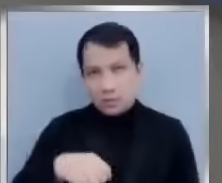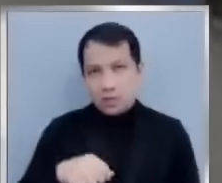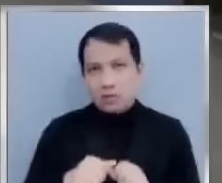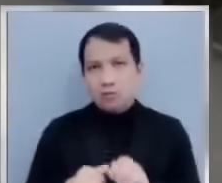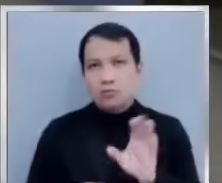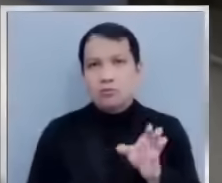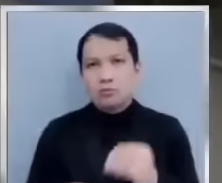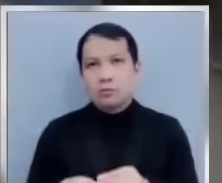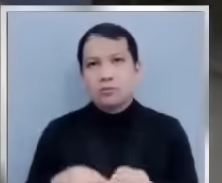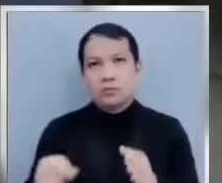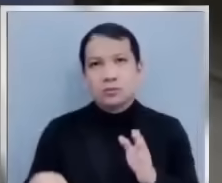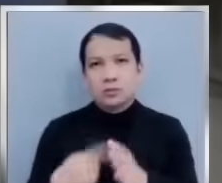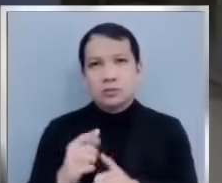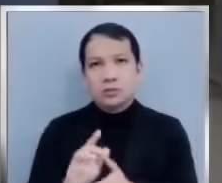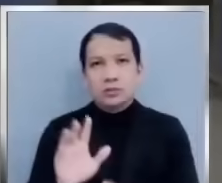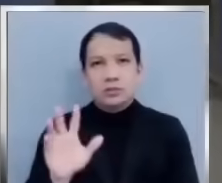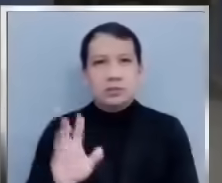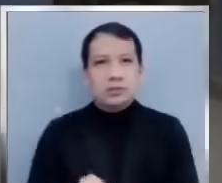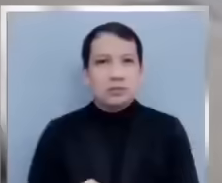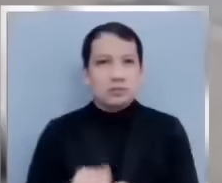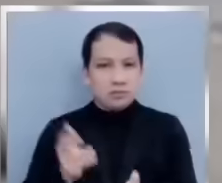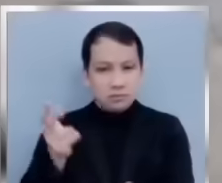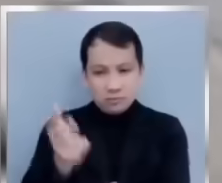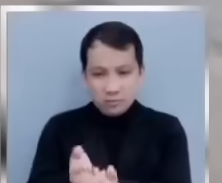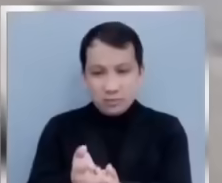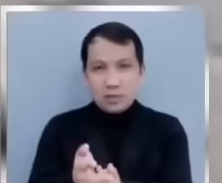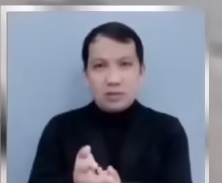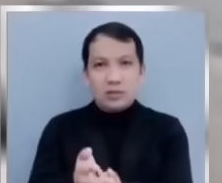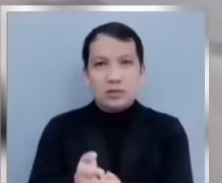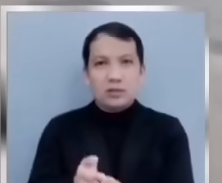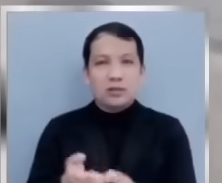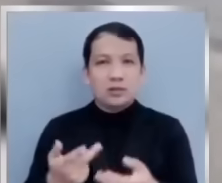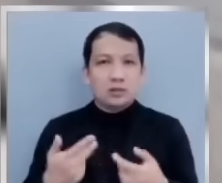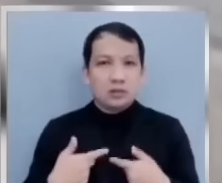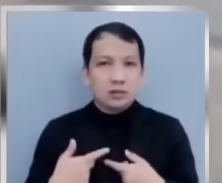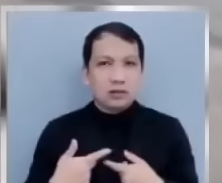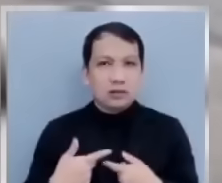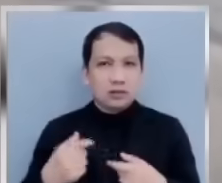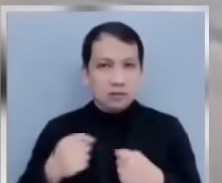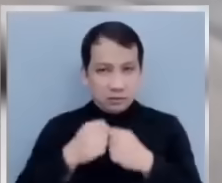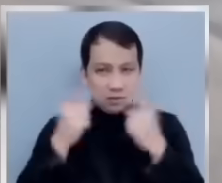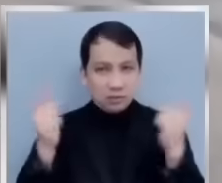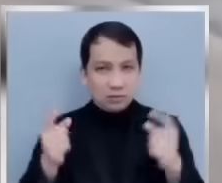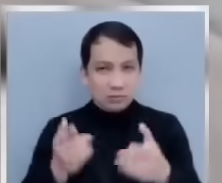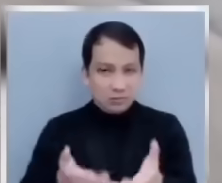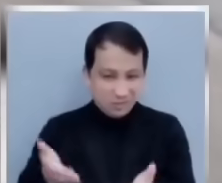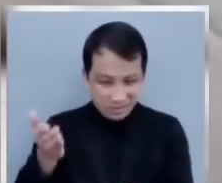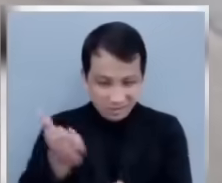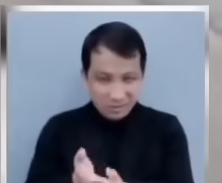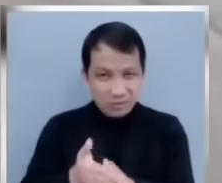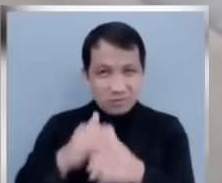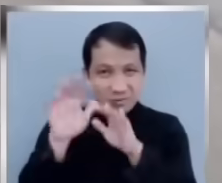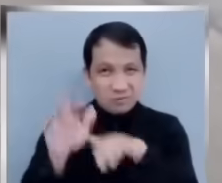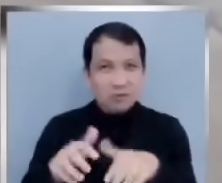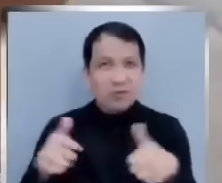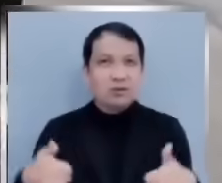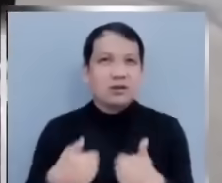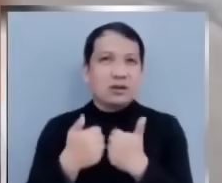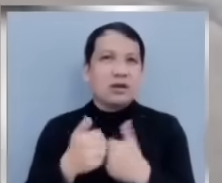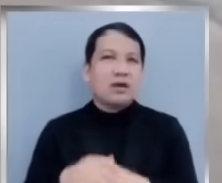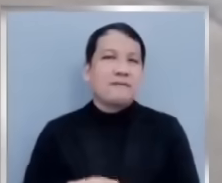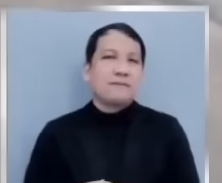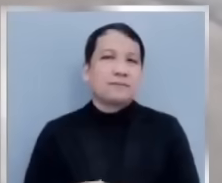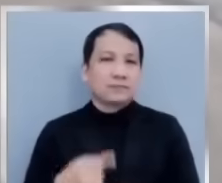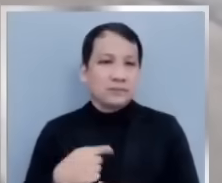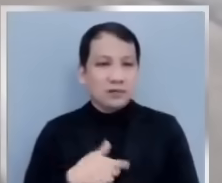bihira lang yung ganyan, ma'am. May hihintuan ng mga tao. Mabigla kasing hihinto, tapos biglang baka maaksidente sila. Kaya mas maganda